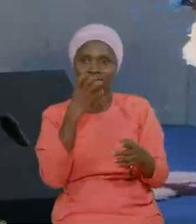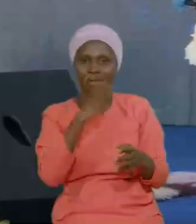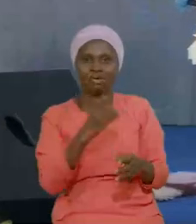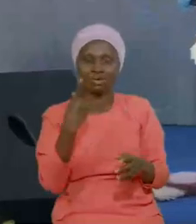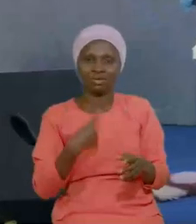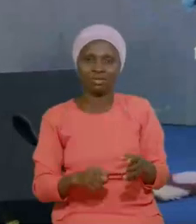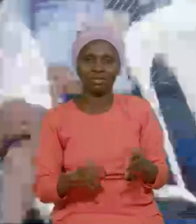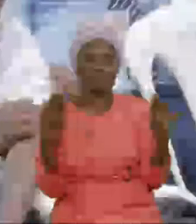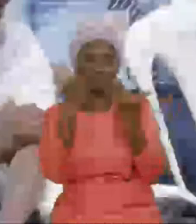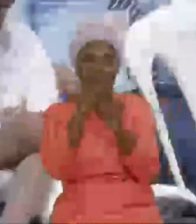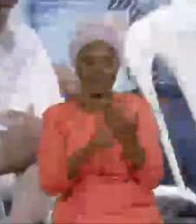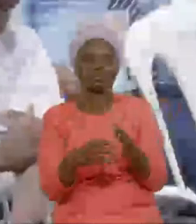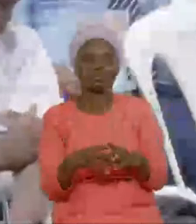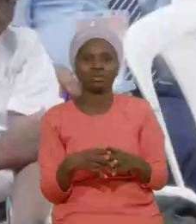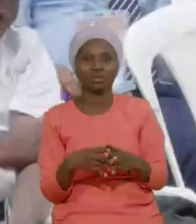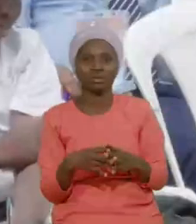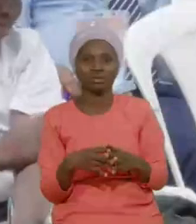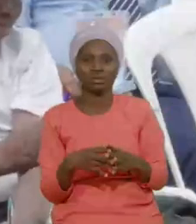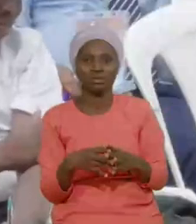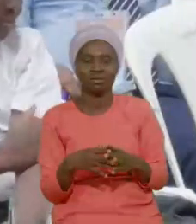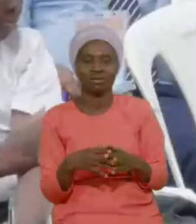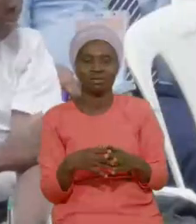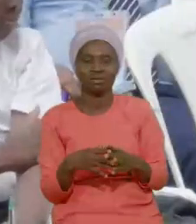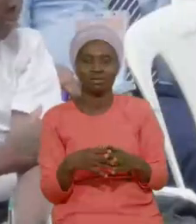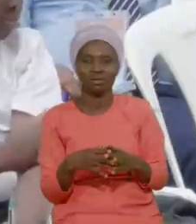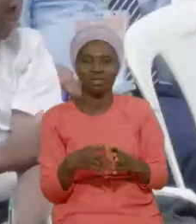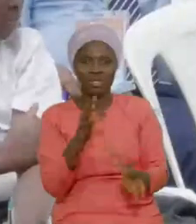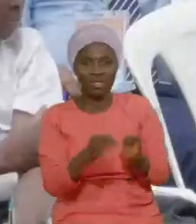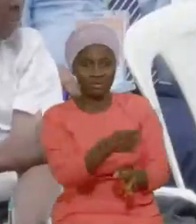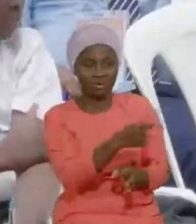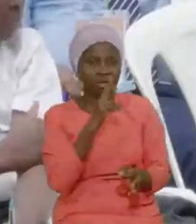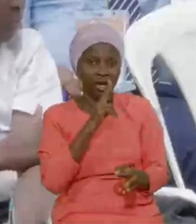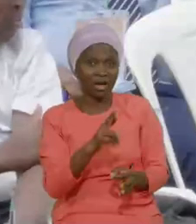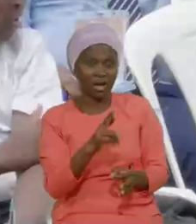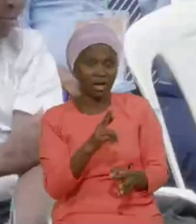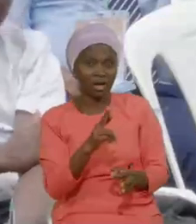il vaut mieux allumer une bougie que de maudire les ténèbres.